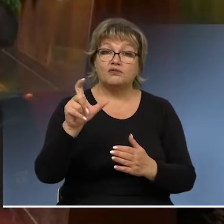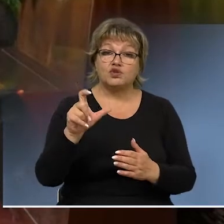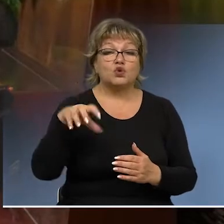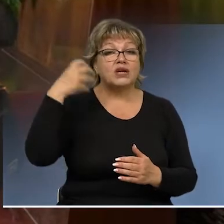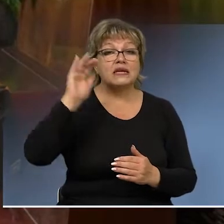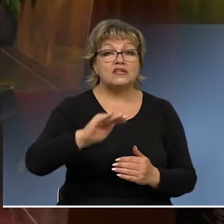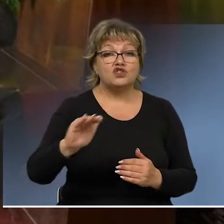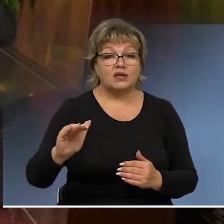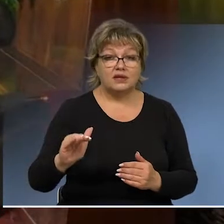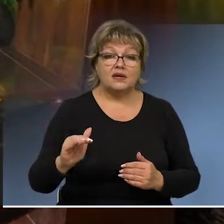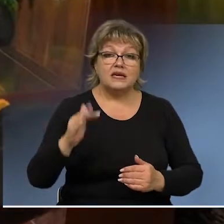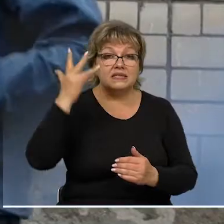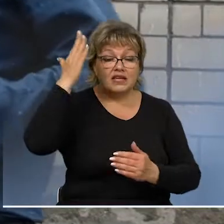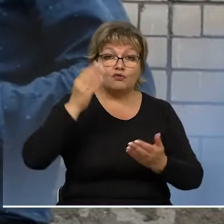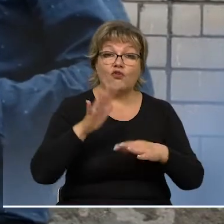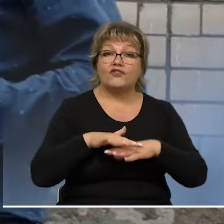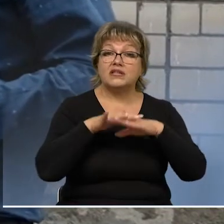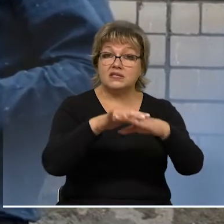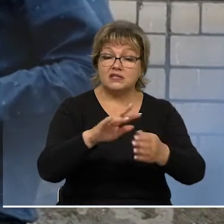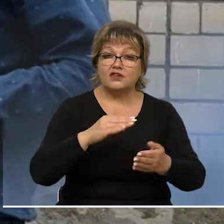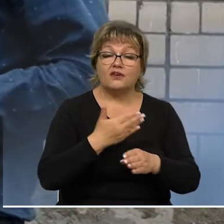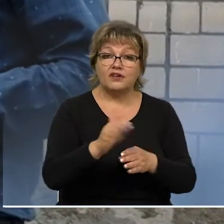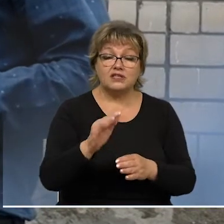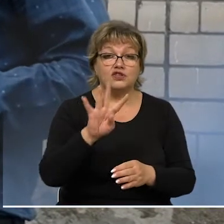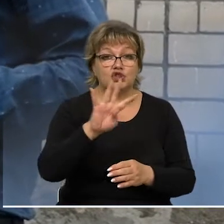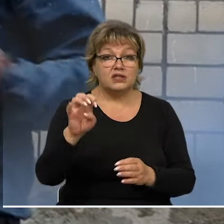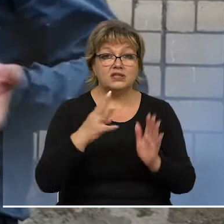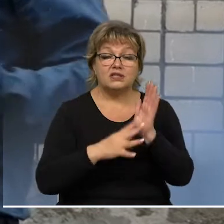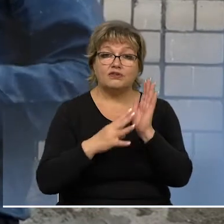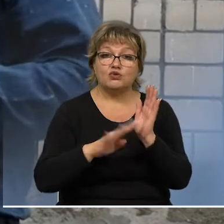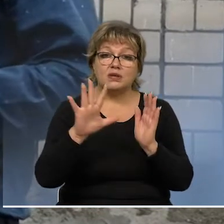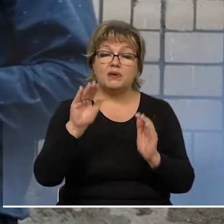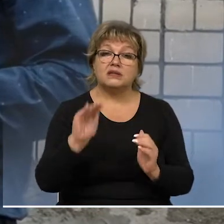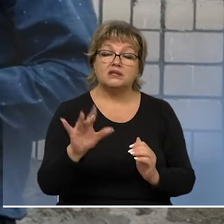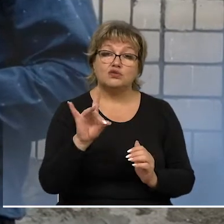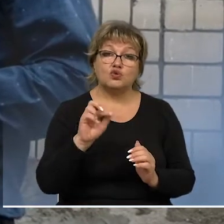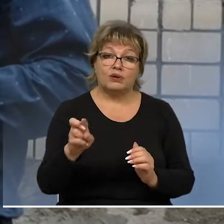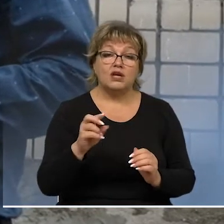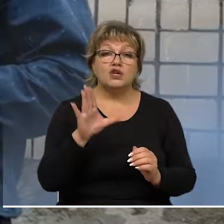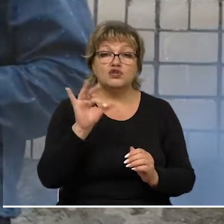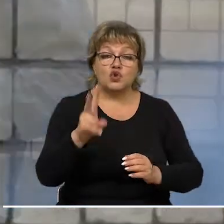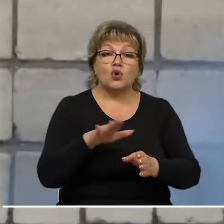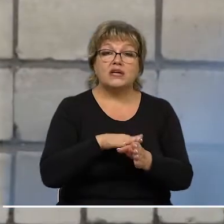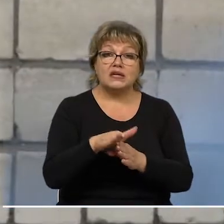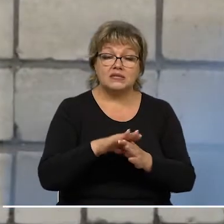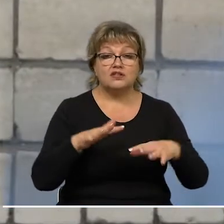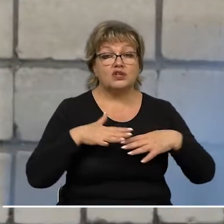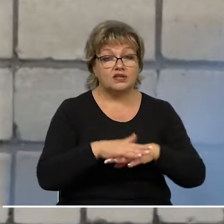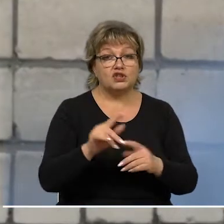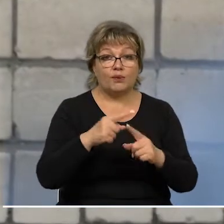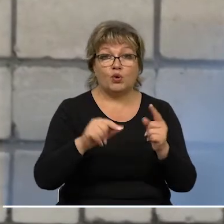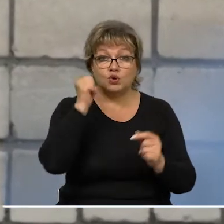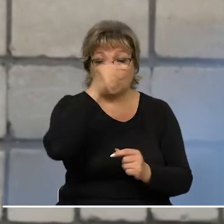учится порядка 200 к начат из целевого финансирования на проект выделено 495000 рублей срок его